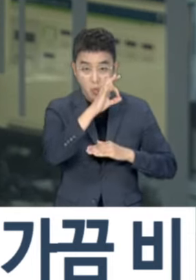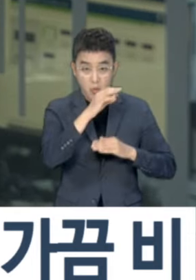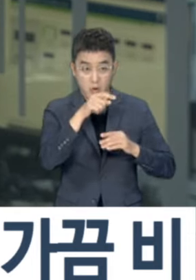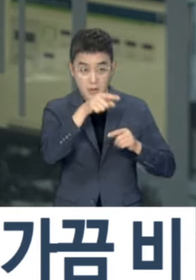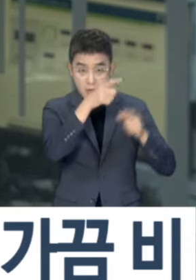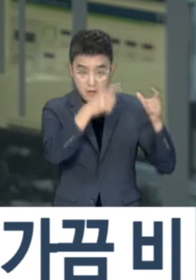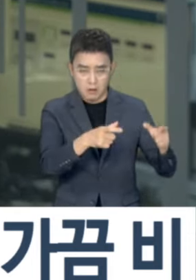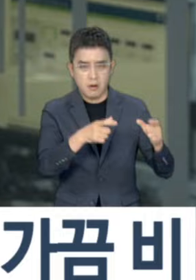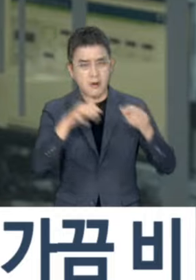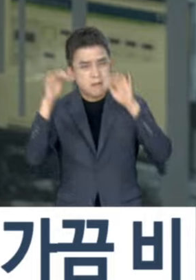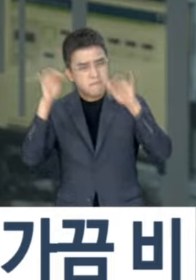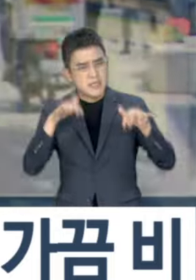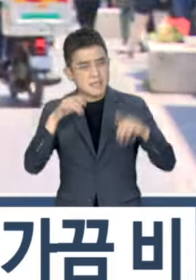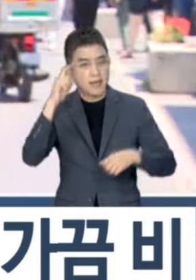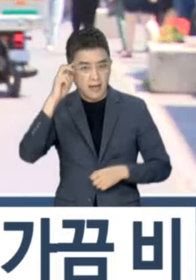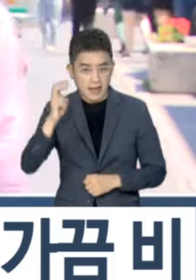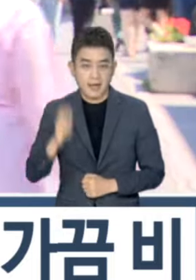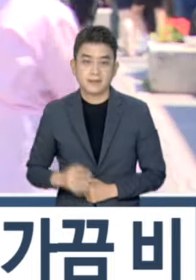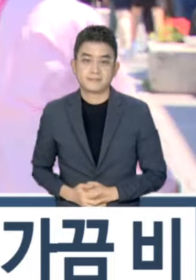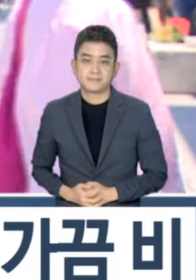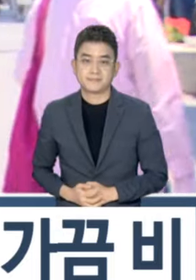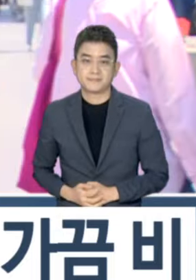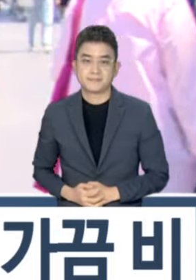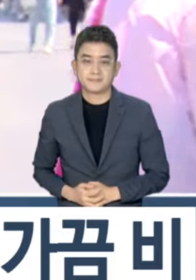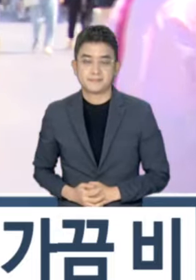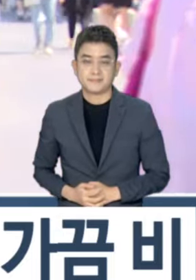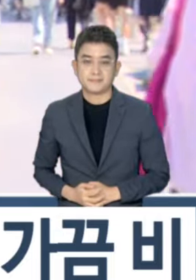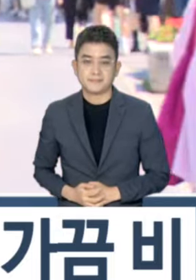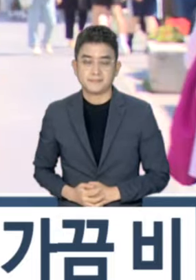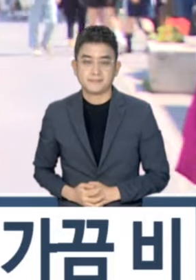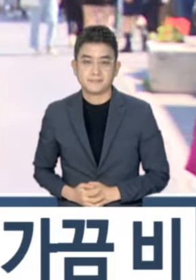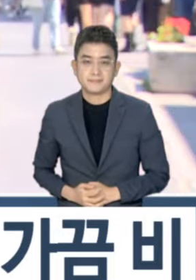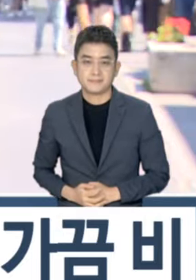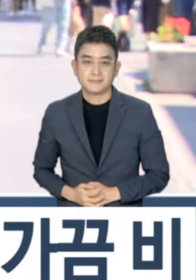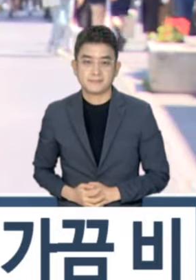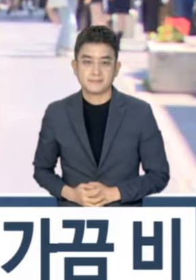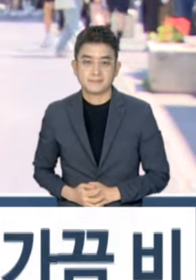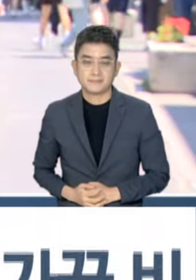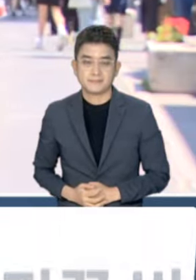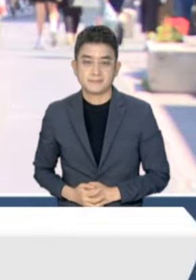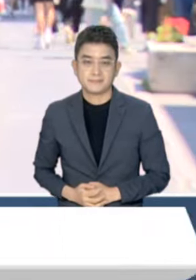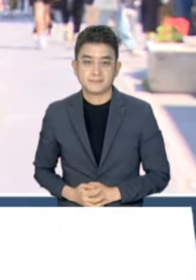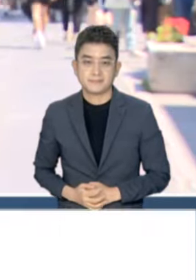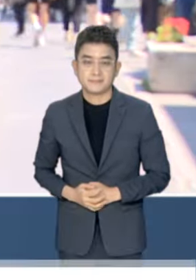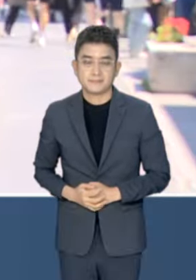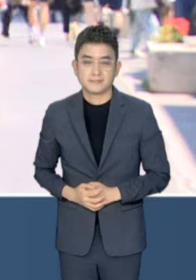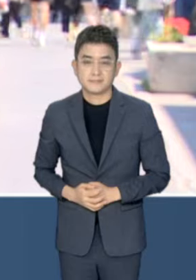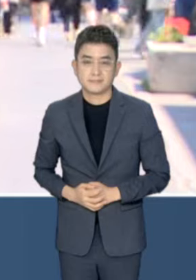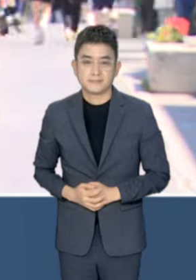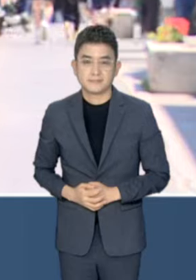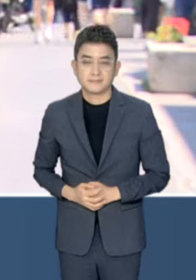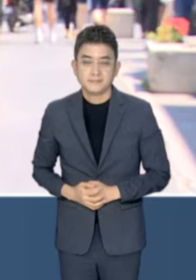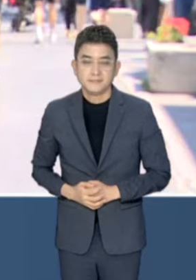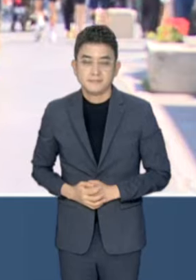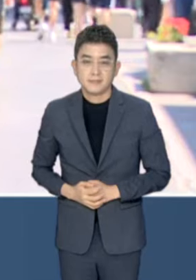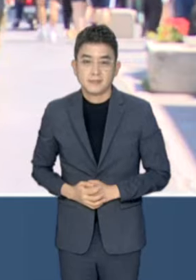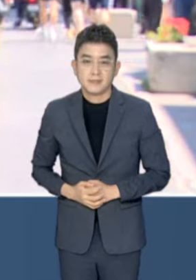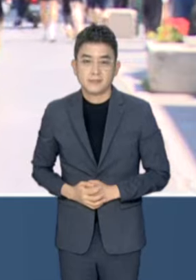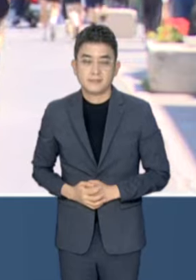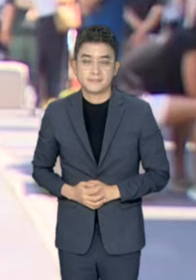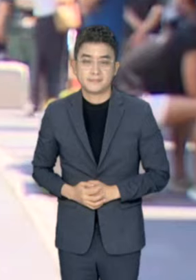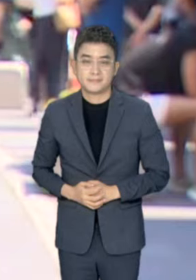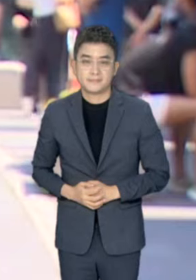비 소식이 들어 있습니다. 자세한 날씨 기상캐스터 연결해서 알아봅니다. 양윤진 캐스터.